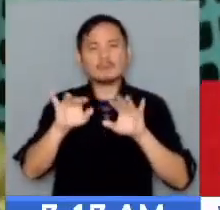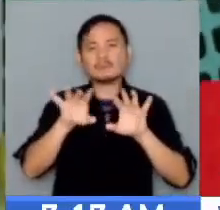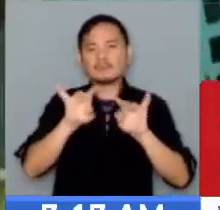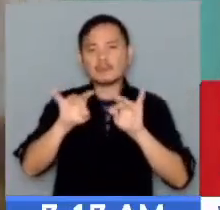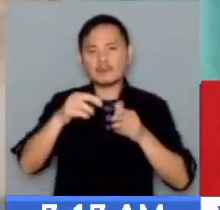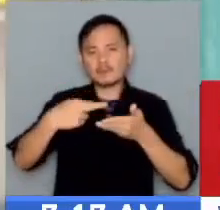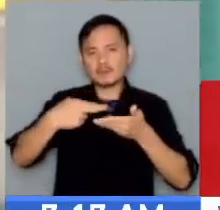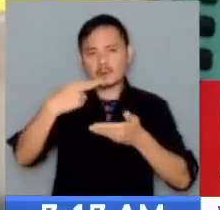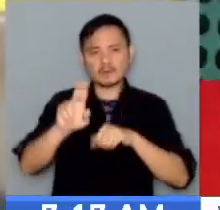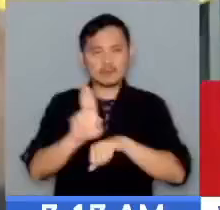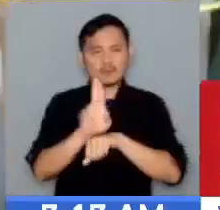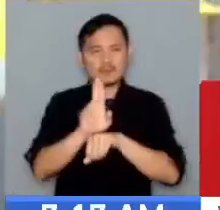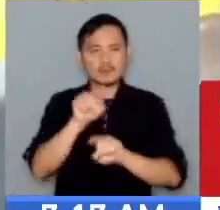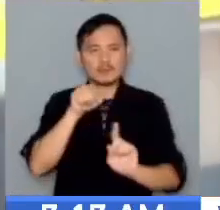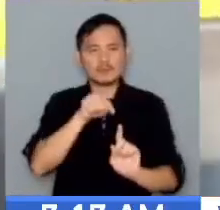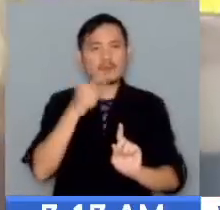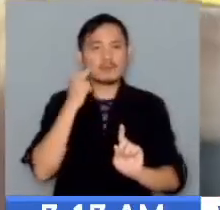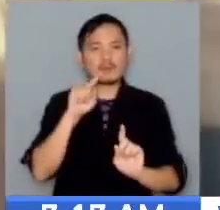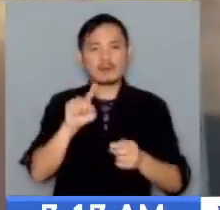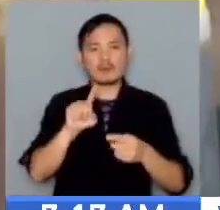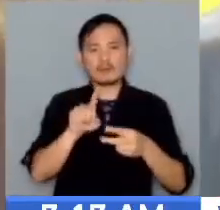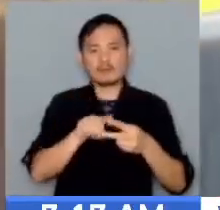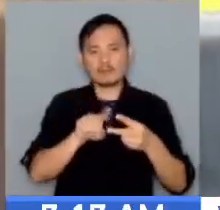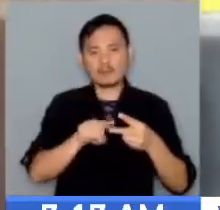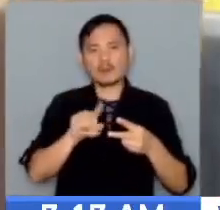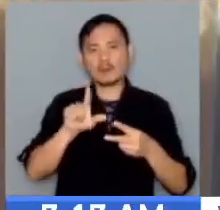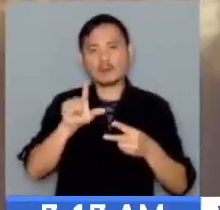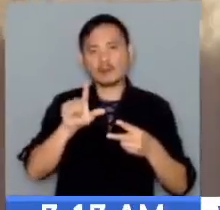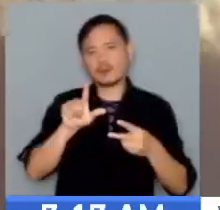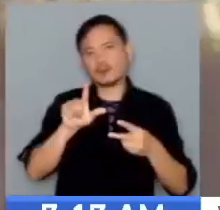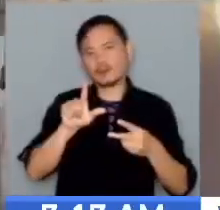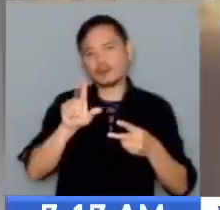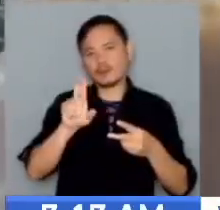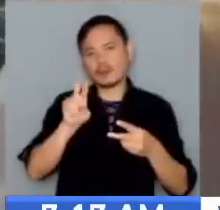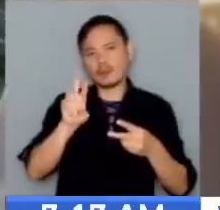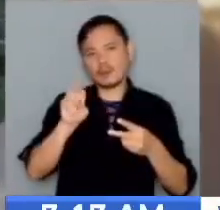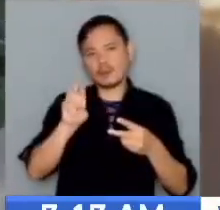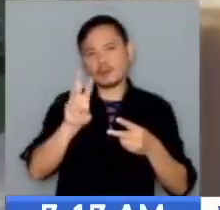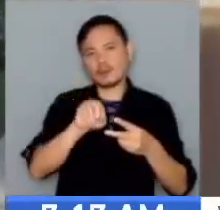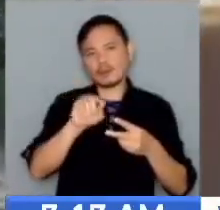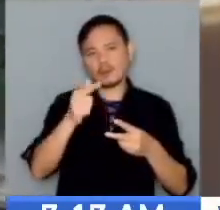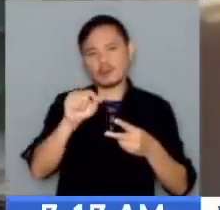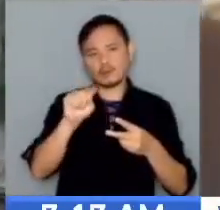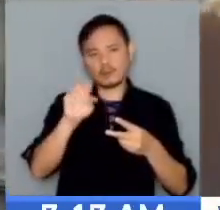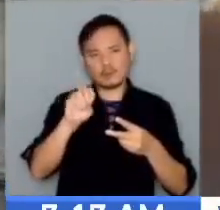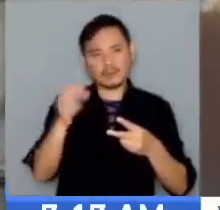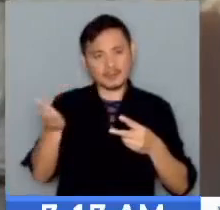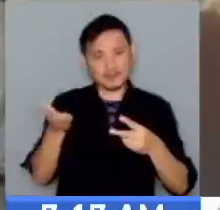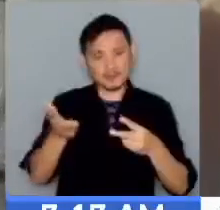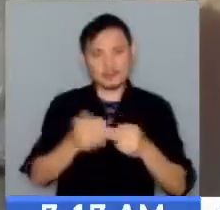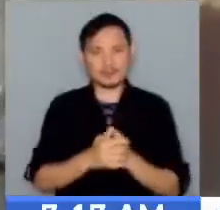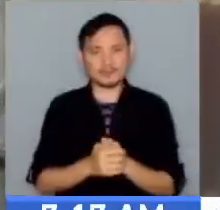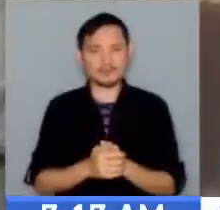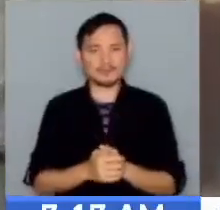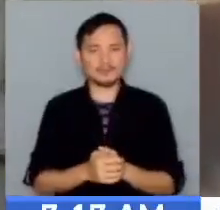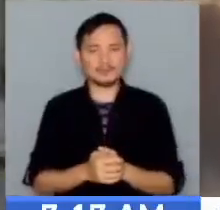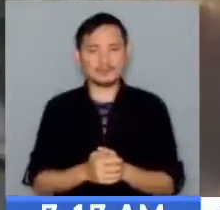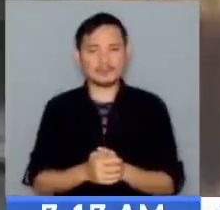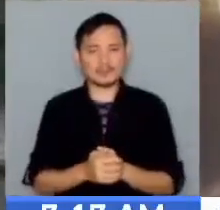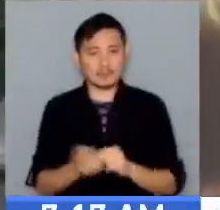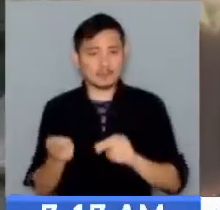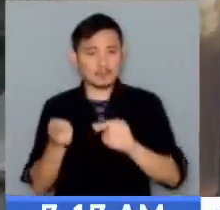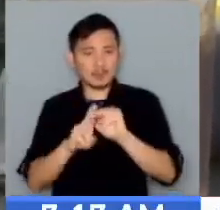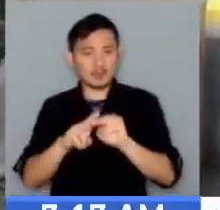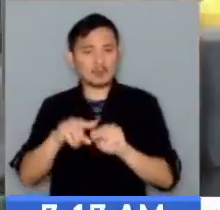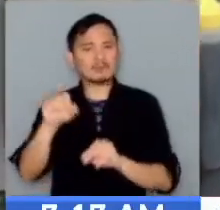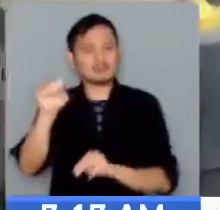sa lugaw at goto nila. Tulad na lamang nung nakikita nyo, dito na mabibili po yan doon sa presyo. Bahagyang nagtaas pero sulit naman daw